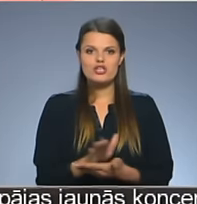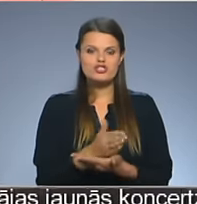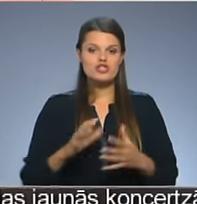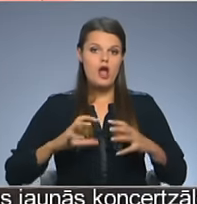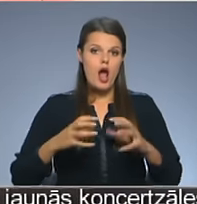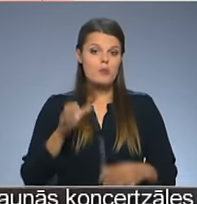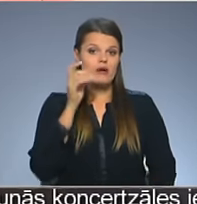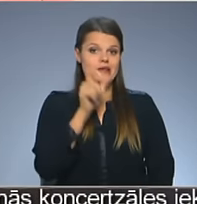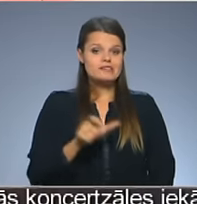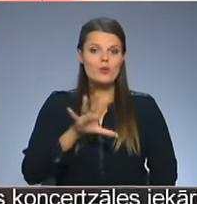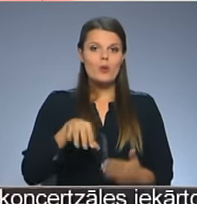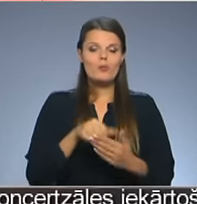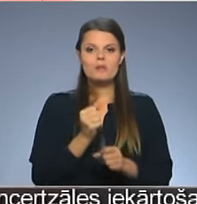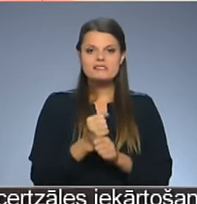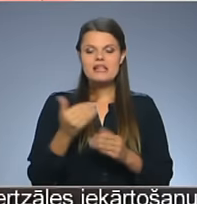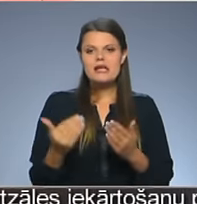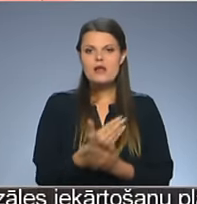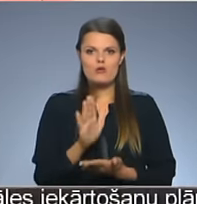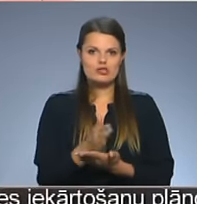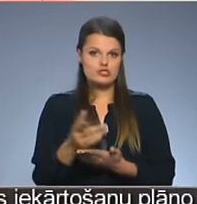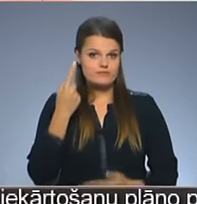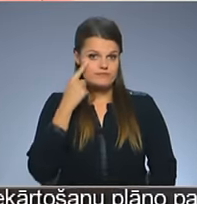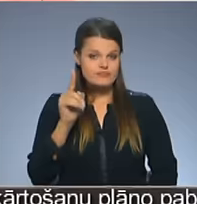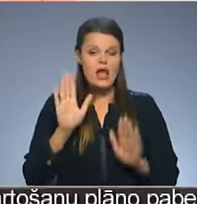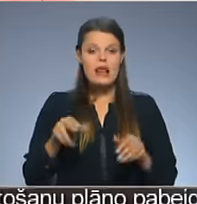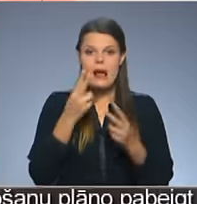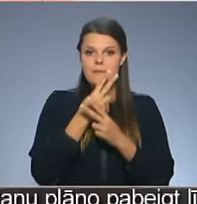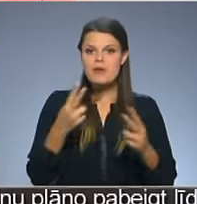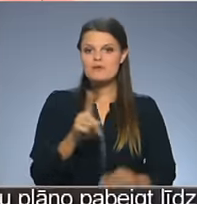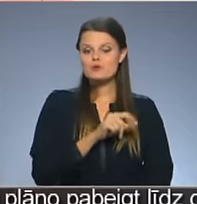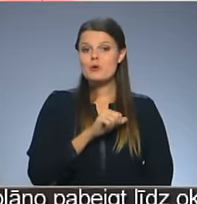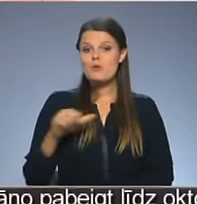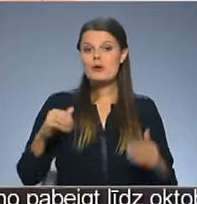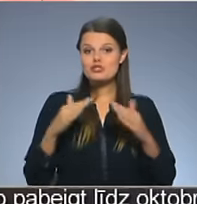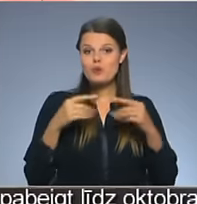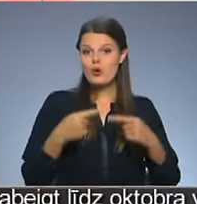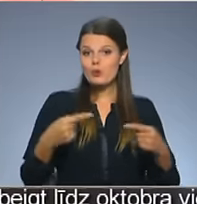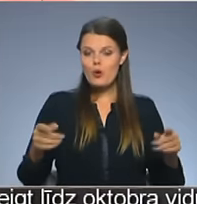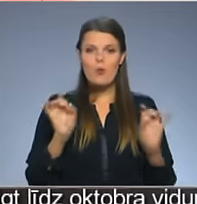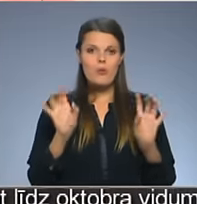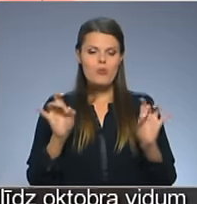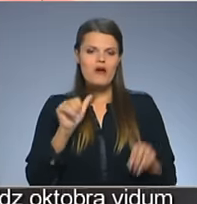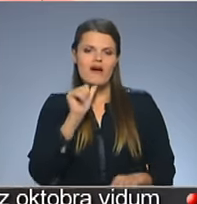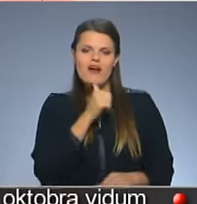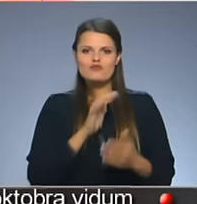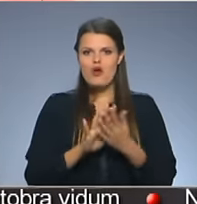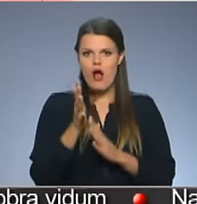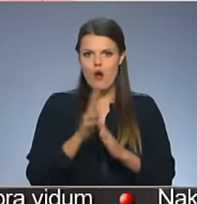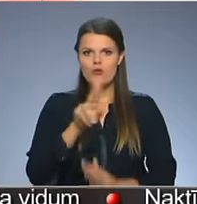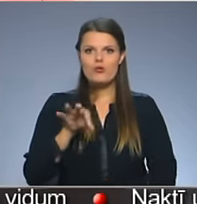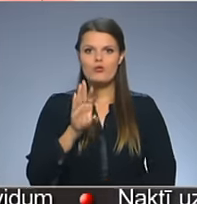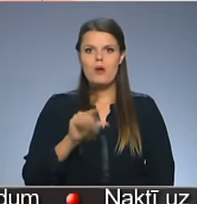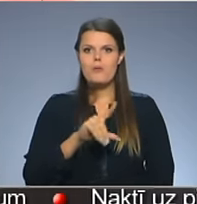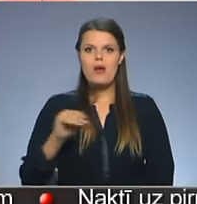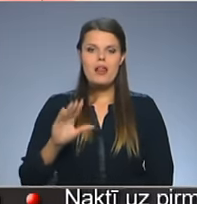ābolu un zinātnieki aizvien strādā pie jaunām šķirnēm. Lai pievērstu uzmanību pašmāju produkcijai un popularizētu gardo augli, Dobelē jau